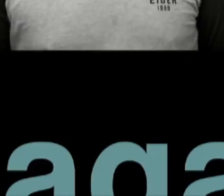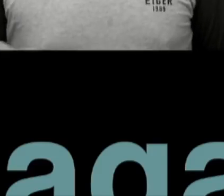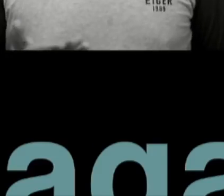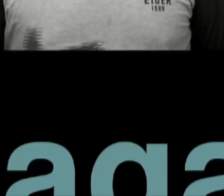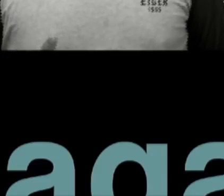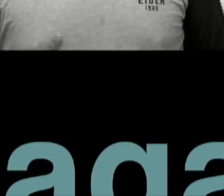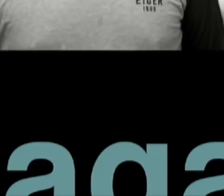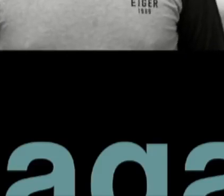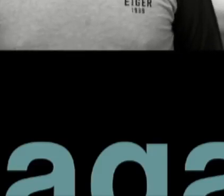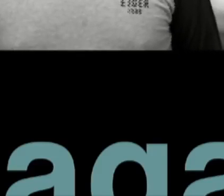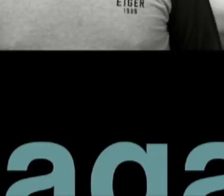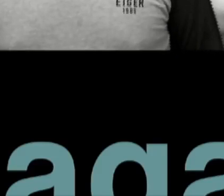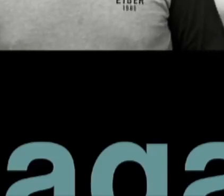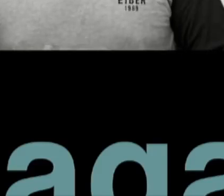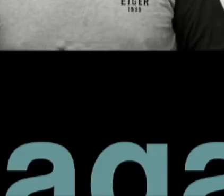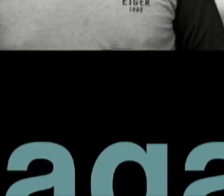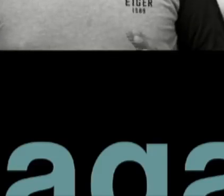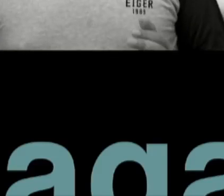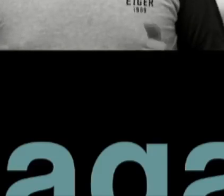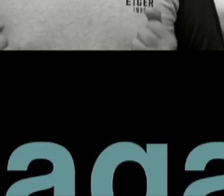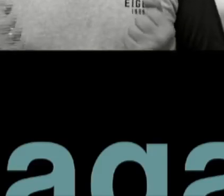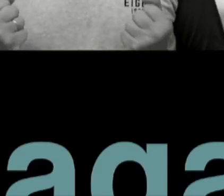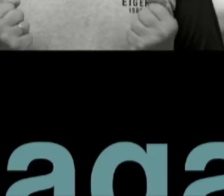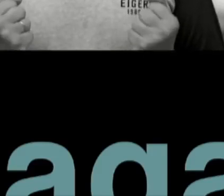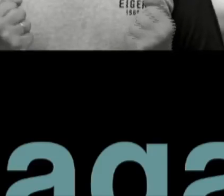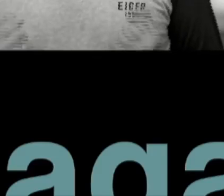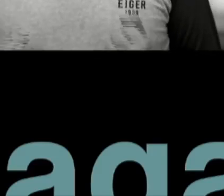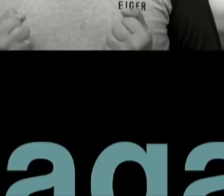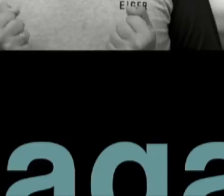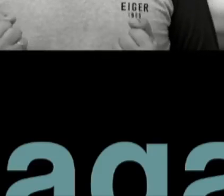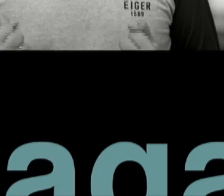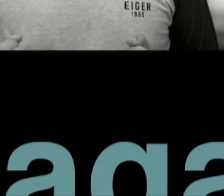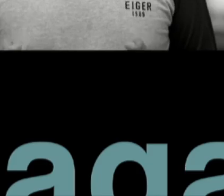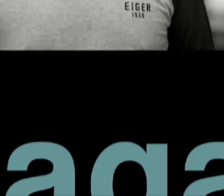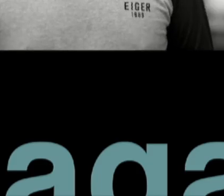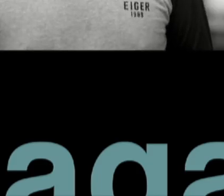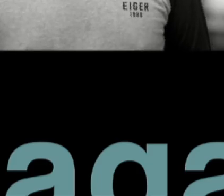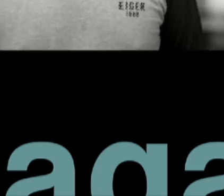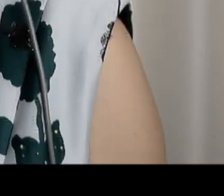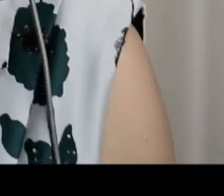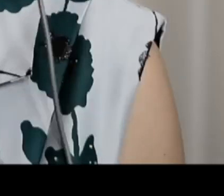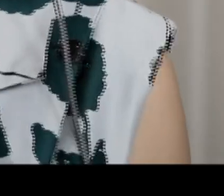olahraga biar kita